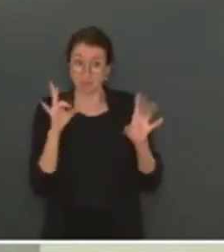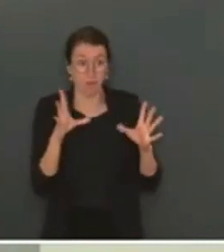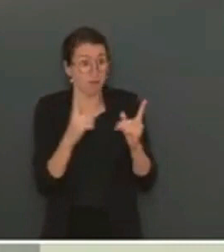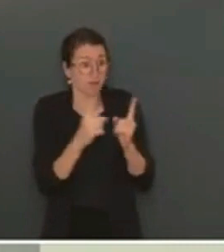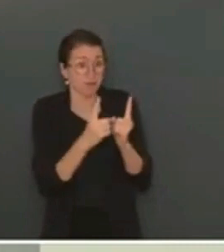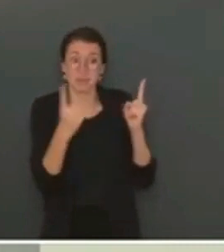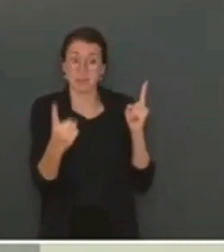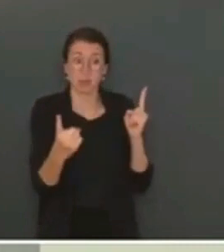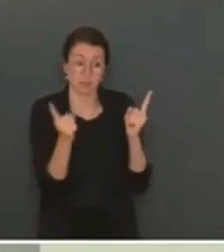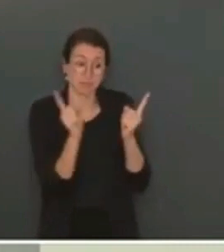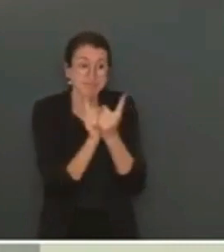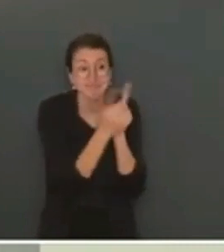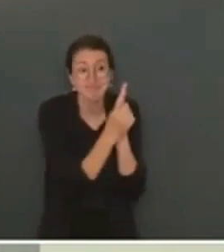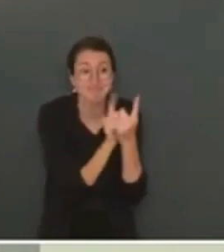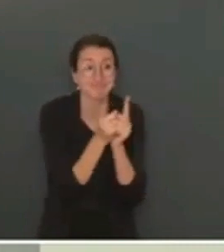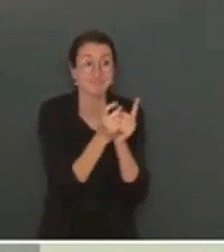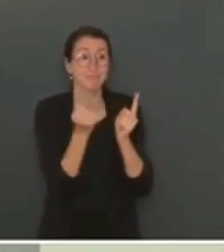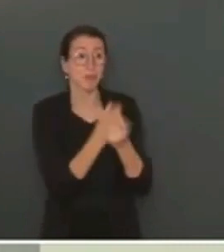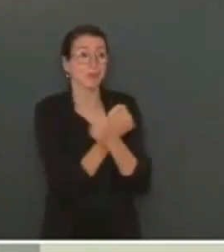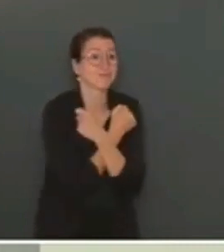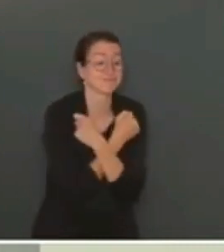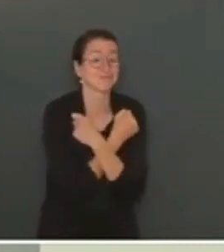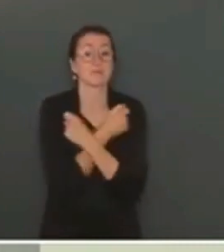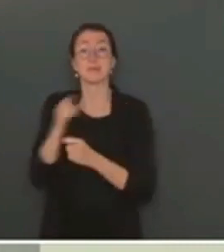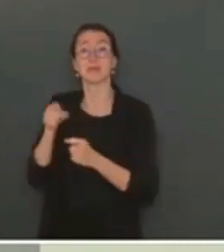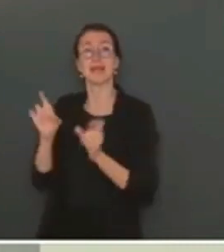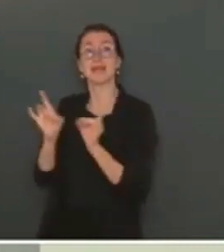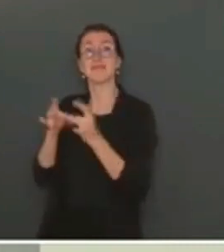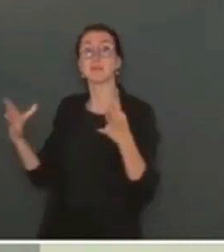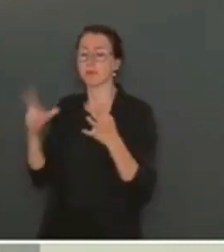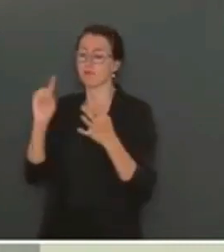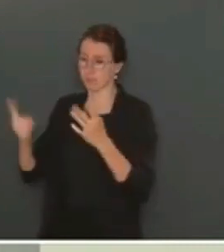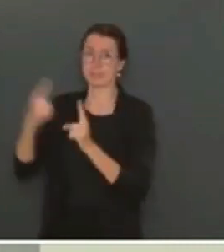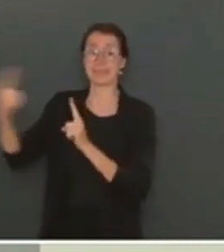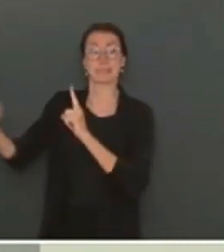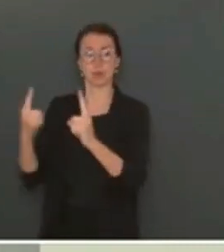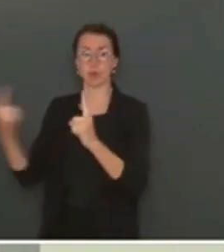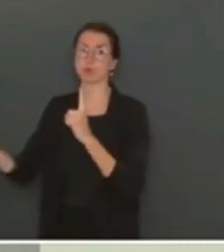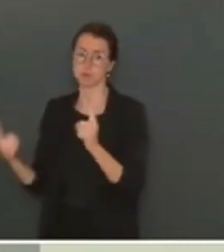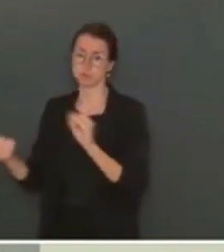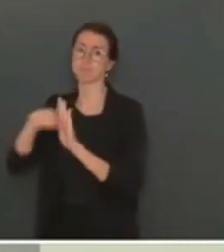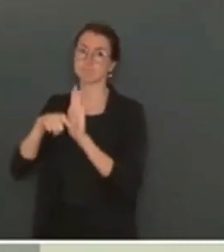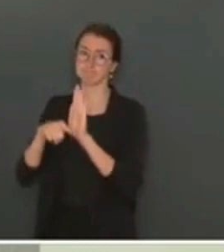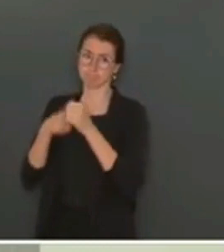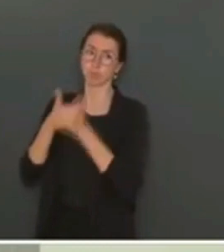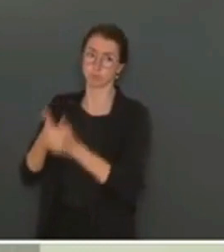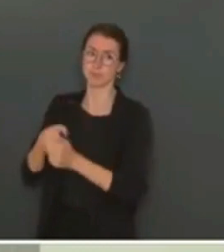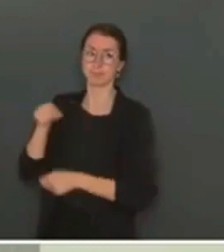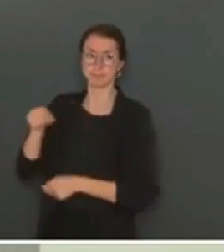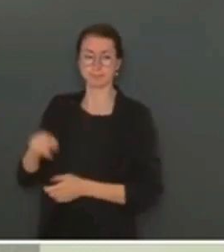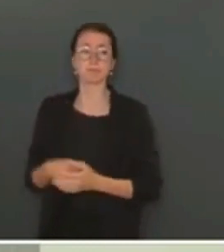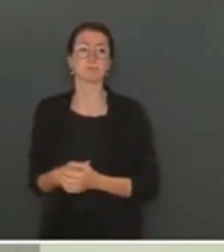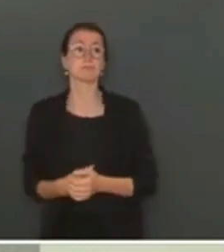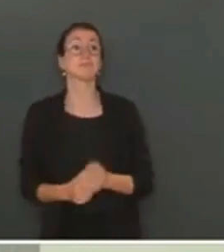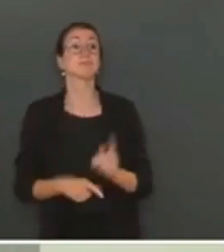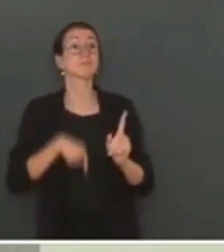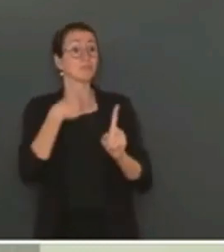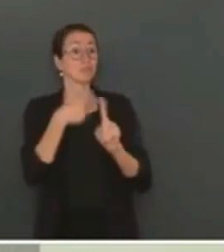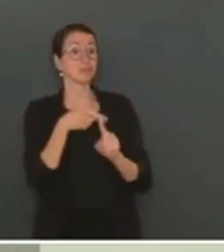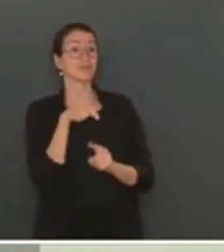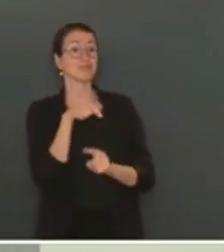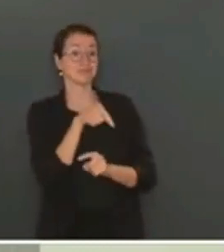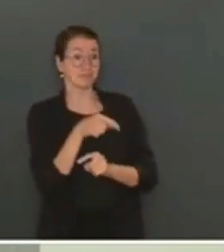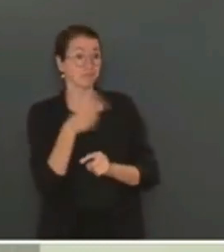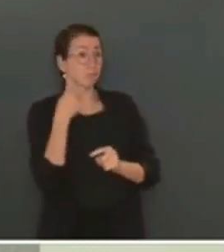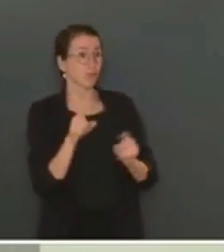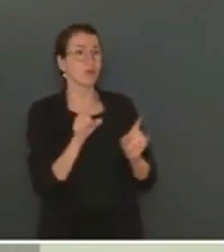différent que dans le cadre d'événements. Mais en plus, les organisateurs d'événements sont soumis à des protocoles de sécurité très